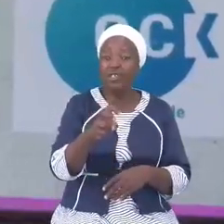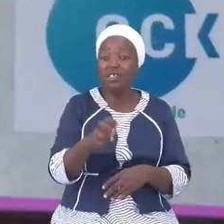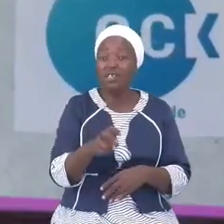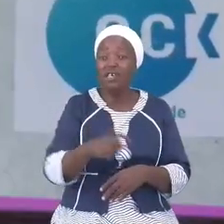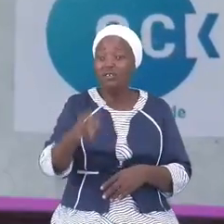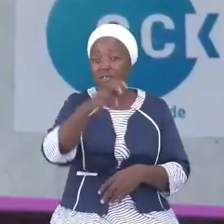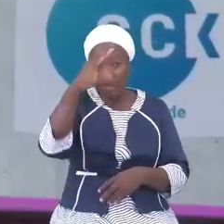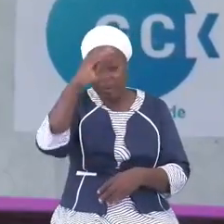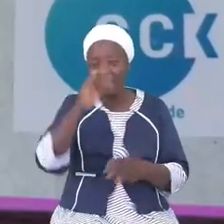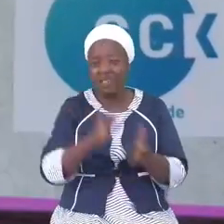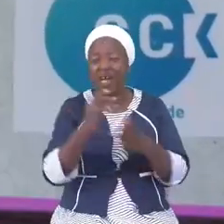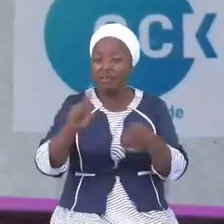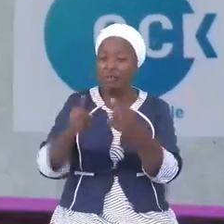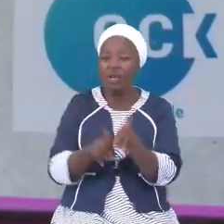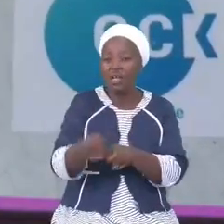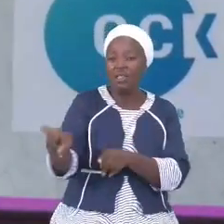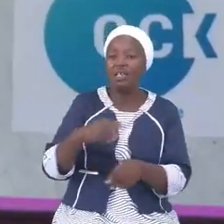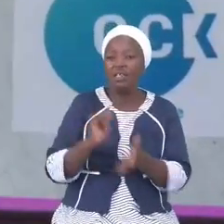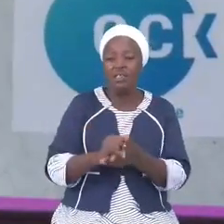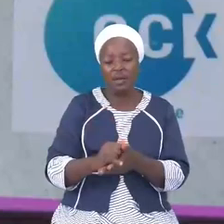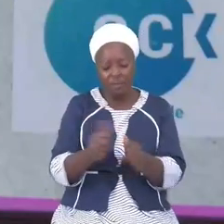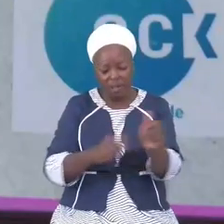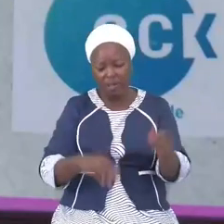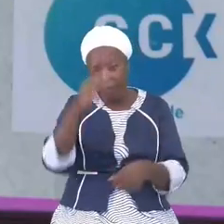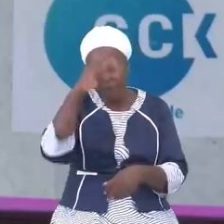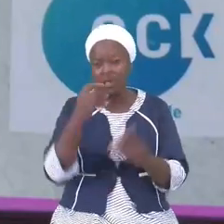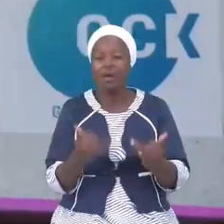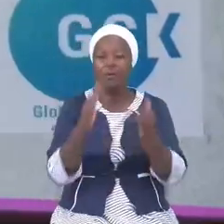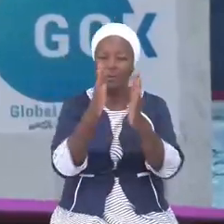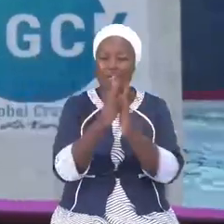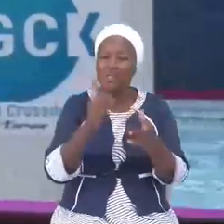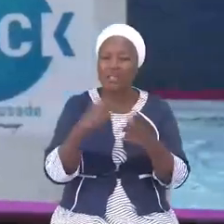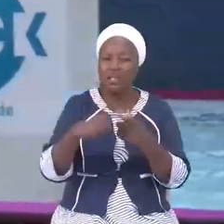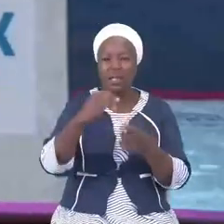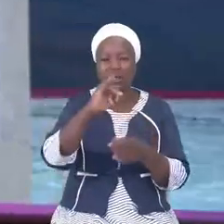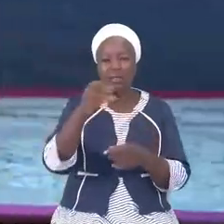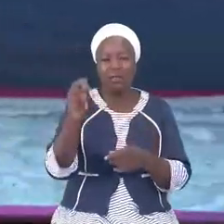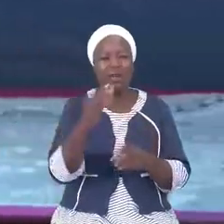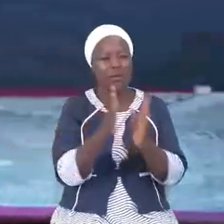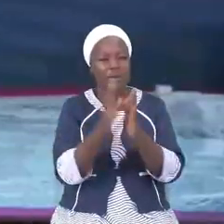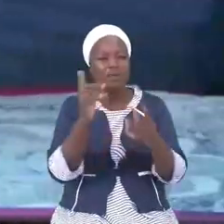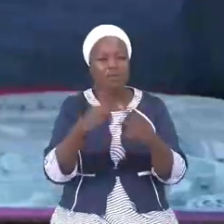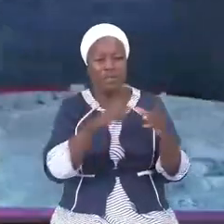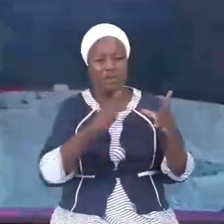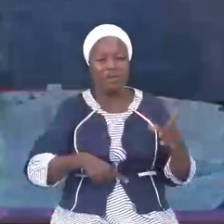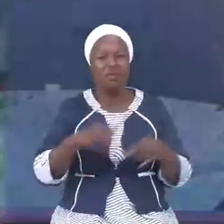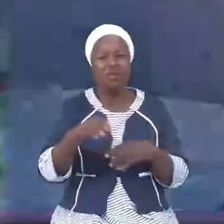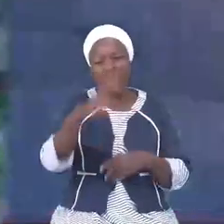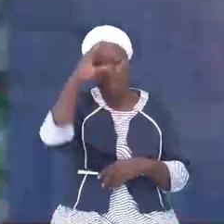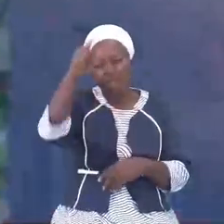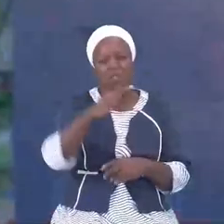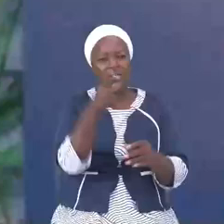l'homme rétrograde a prié. Jonas, dans le vent du poisson, pria l'Éternel son Dieu. Il